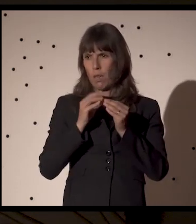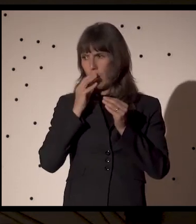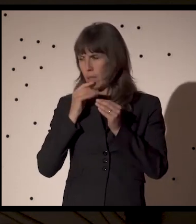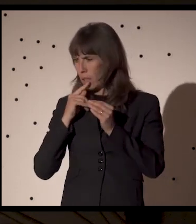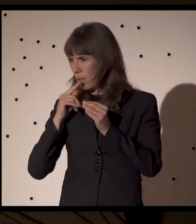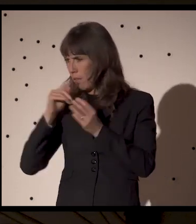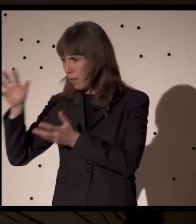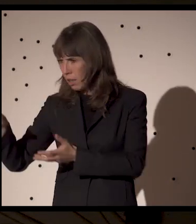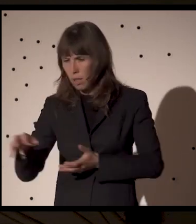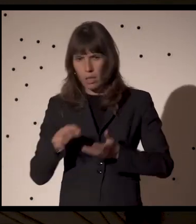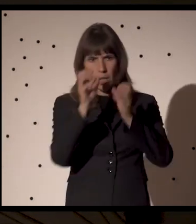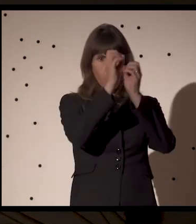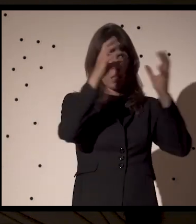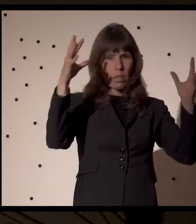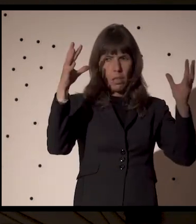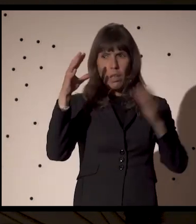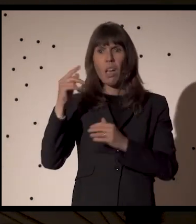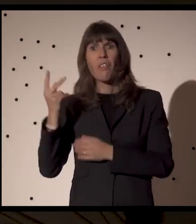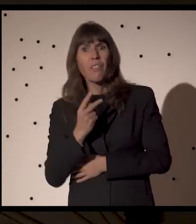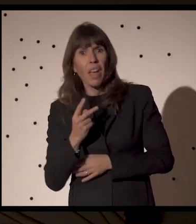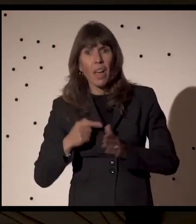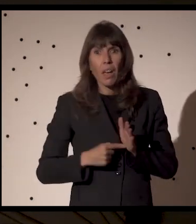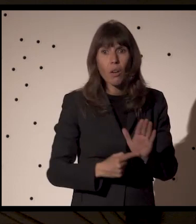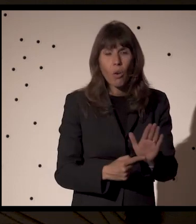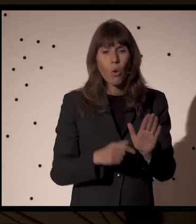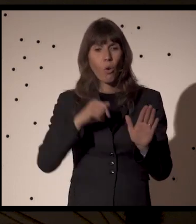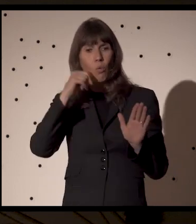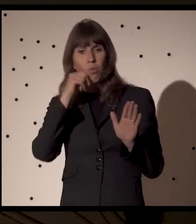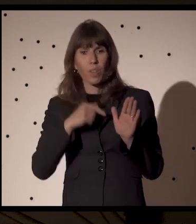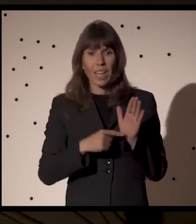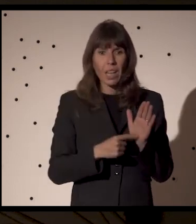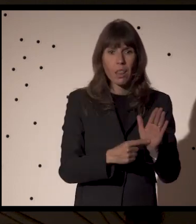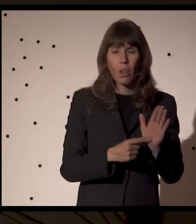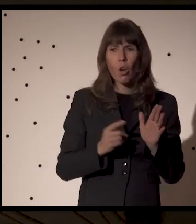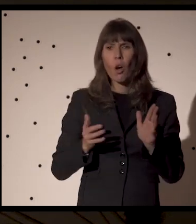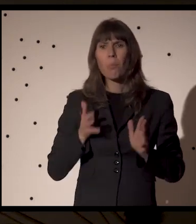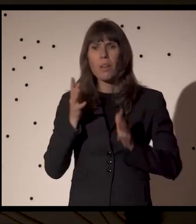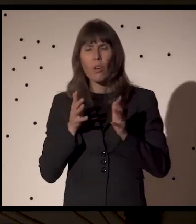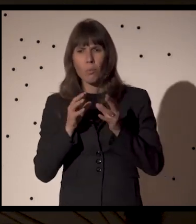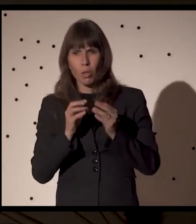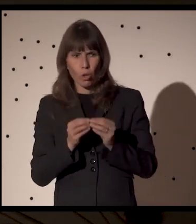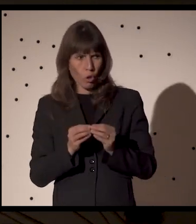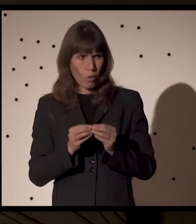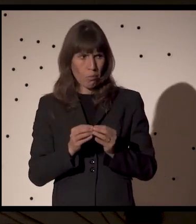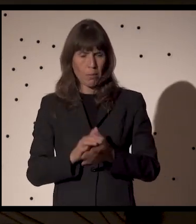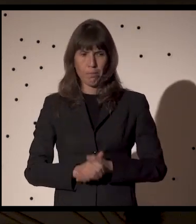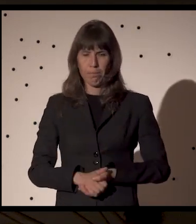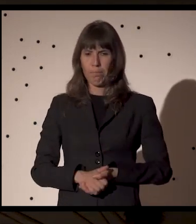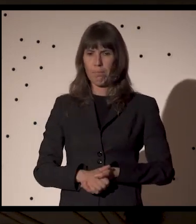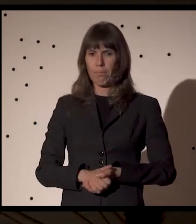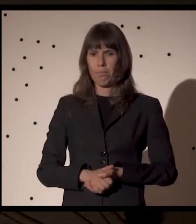finzione performance slittamento verso la quotidianità Quest'anno